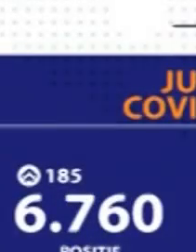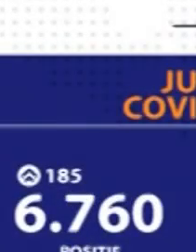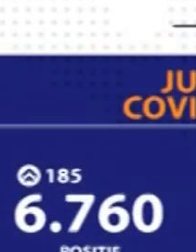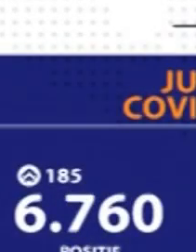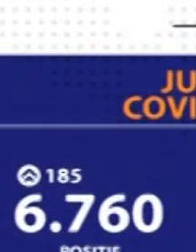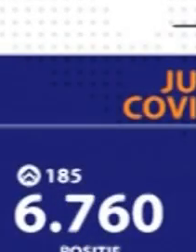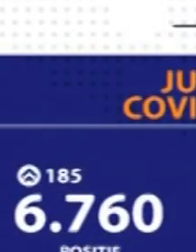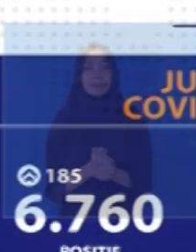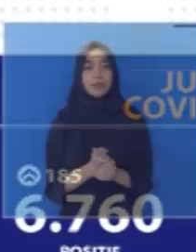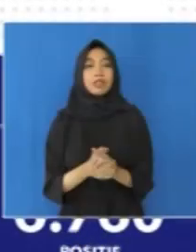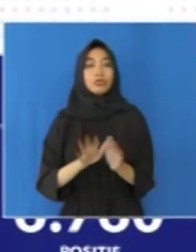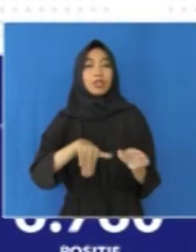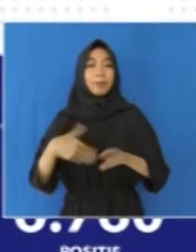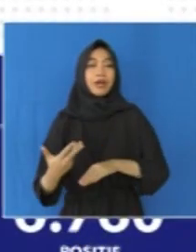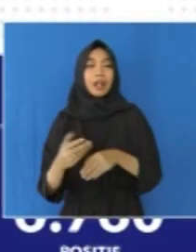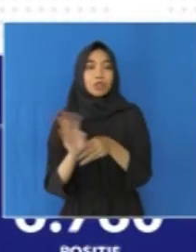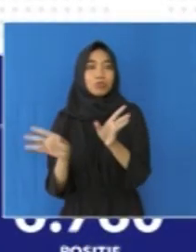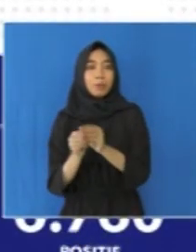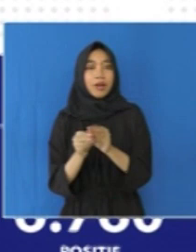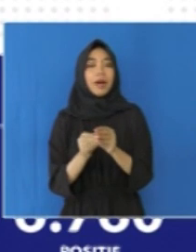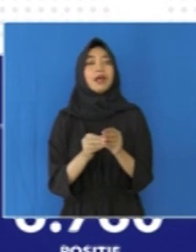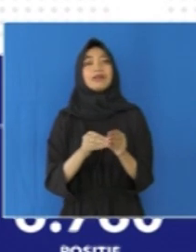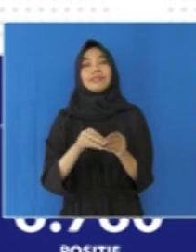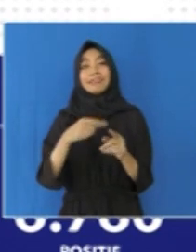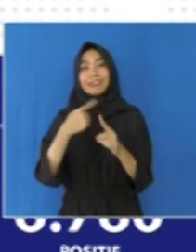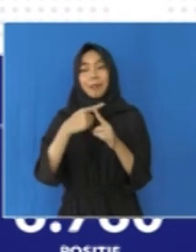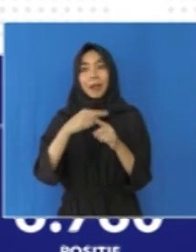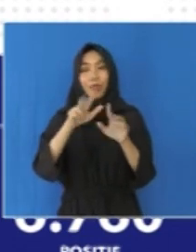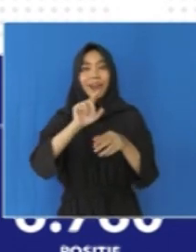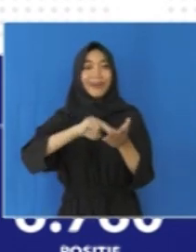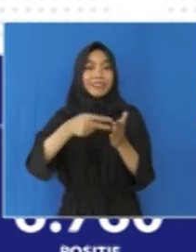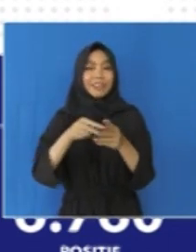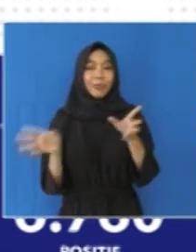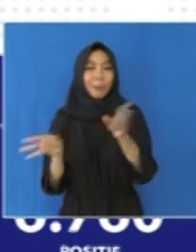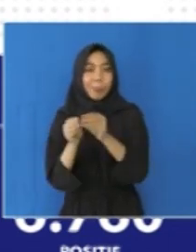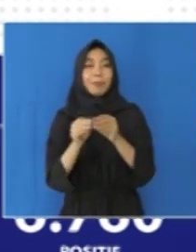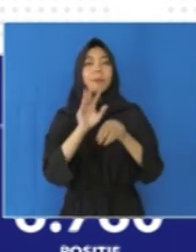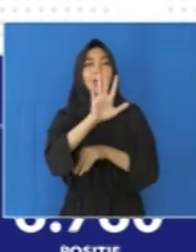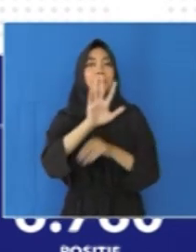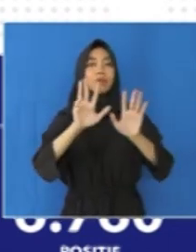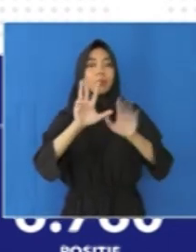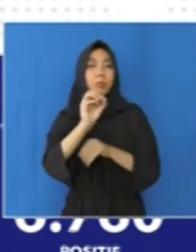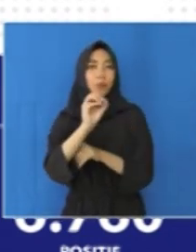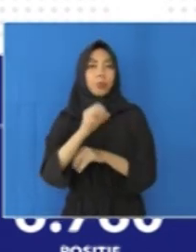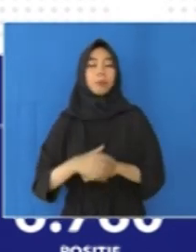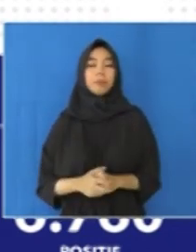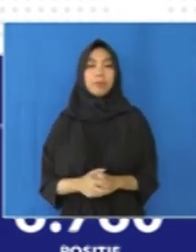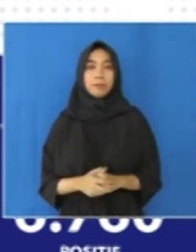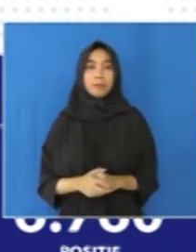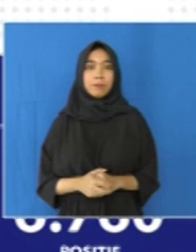hai pasien yang meninggal sebanyak delapan orang sehingga jumlahnya menjadi 590 orang